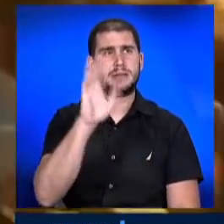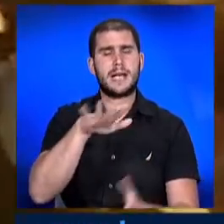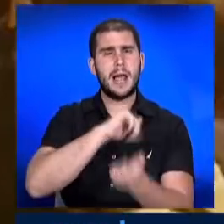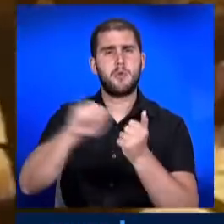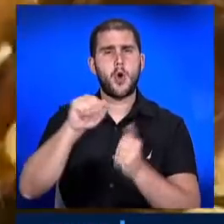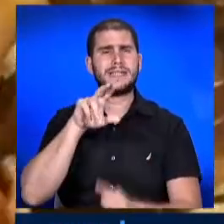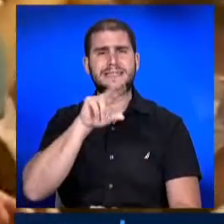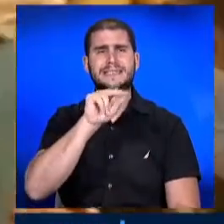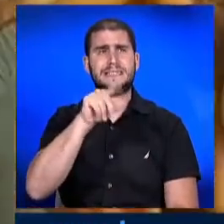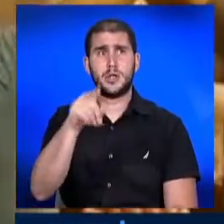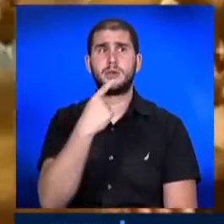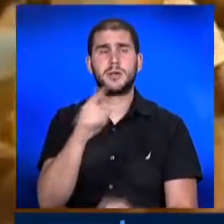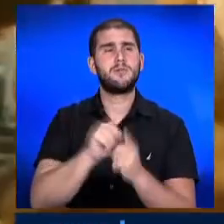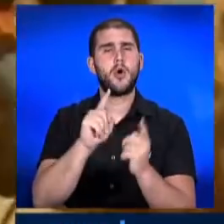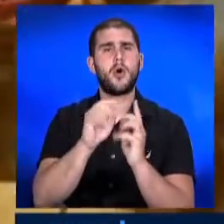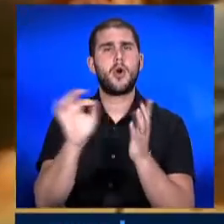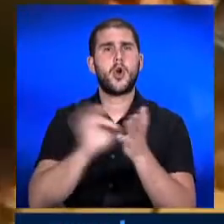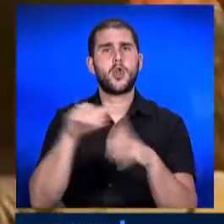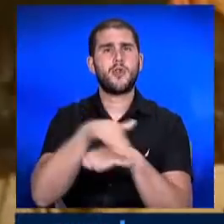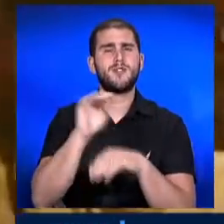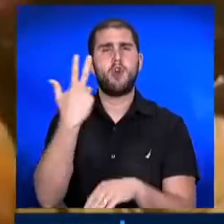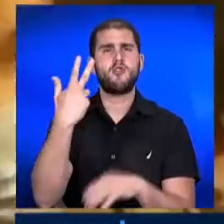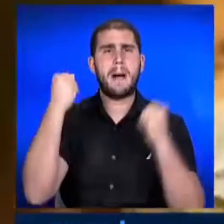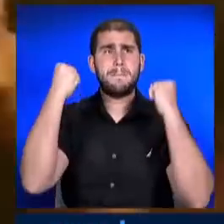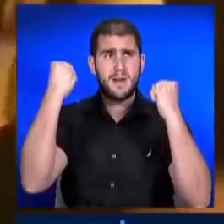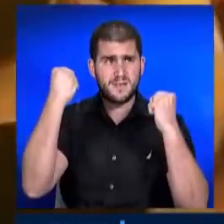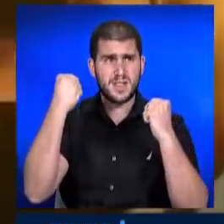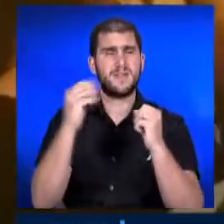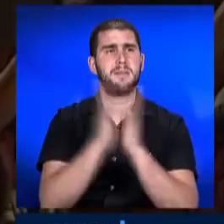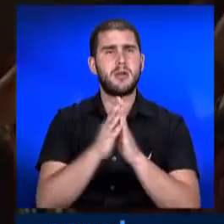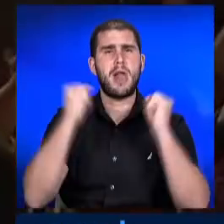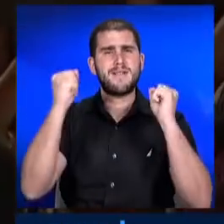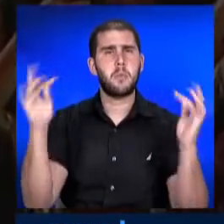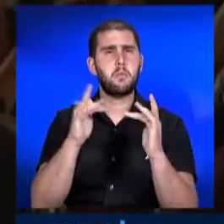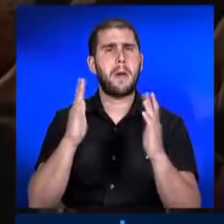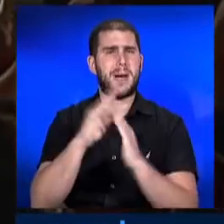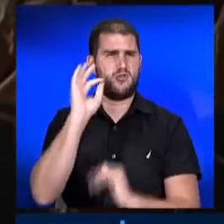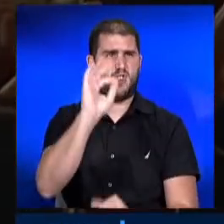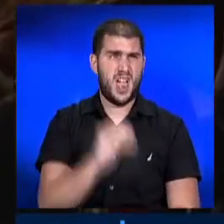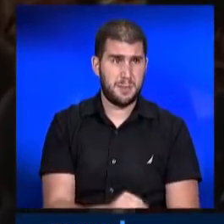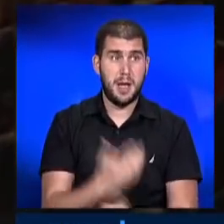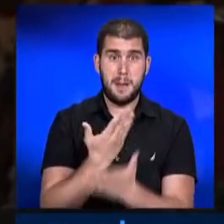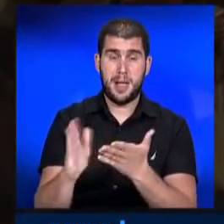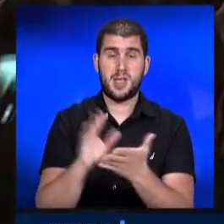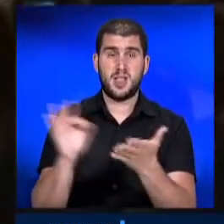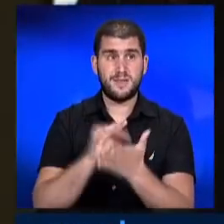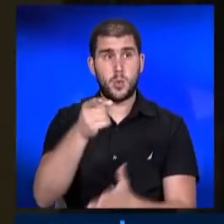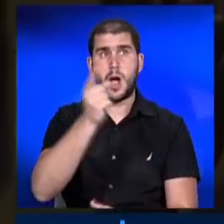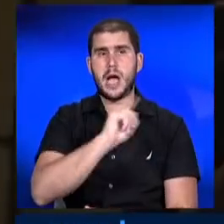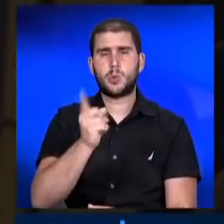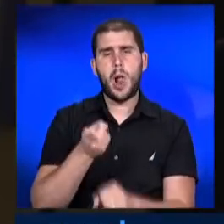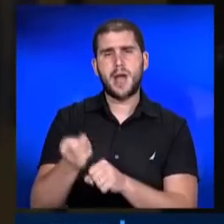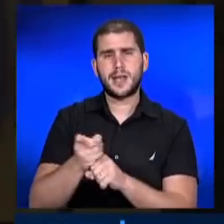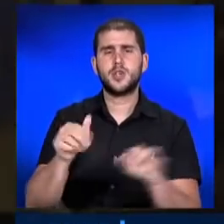שפרסם, ובו כתובותיהם של 3 מהמפגינים, וקריאה להפגין מול בתיהם. בהחלטה נכתב כי עליו לא להטרידם